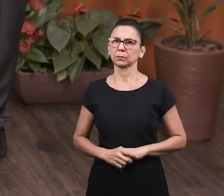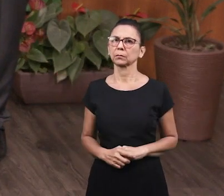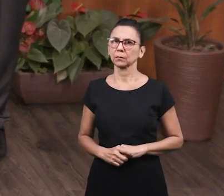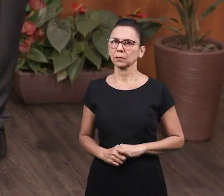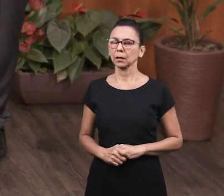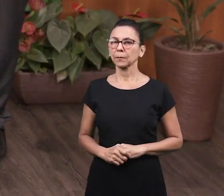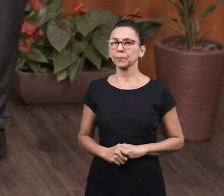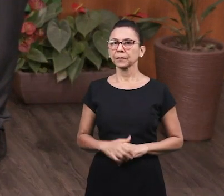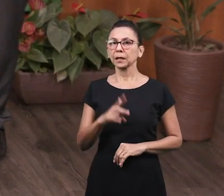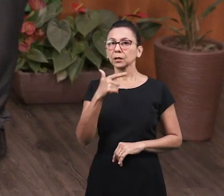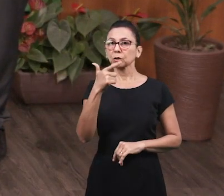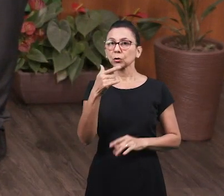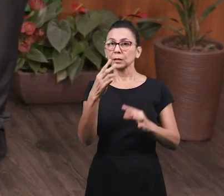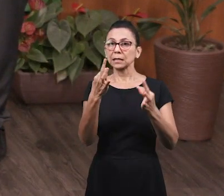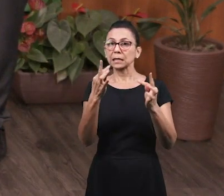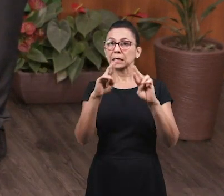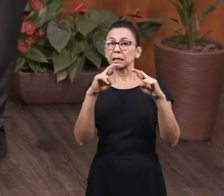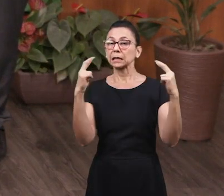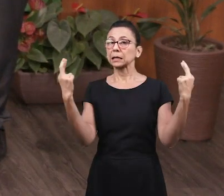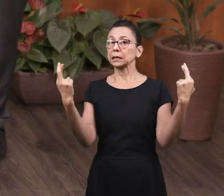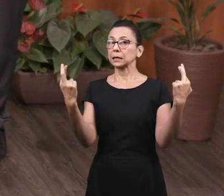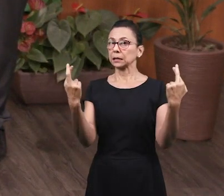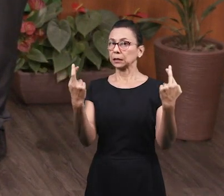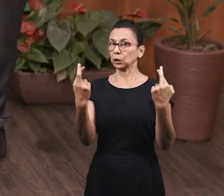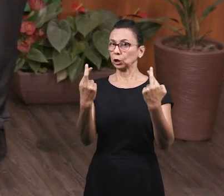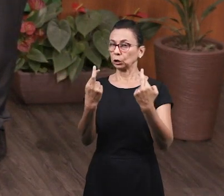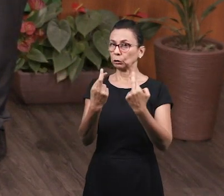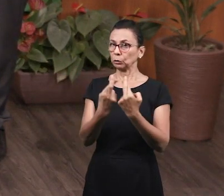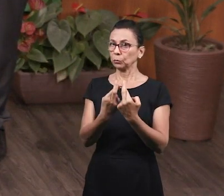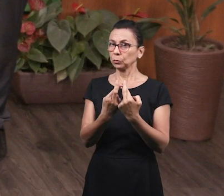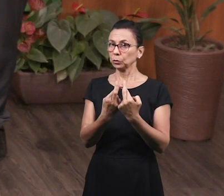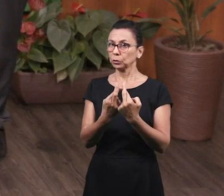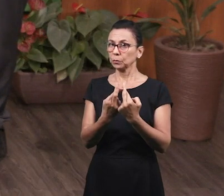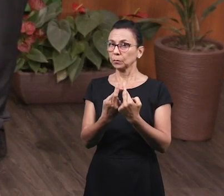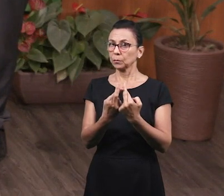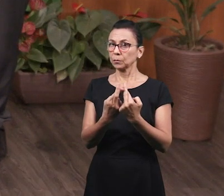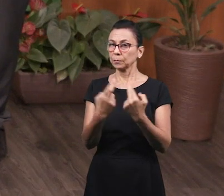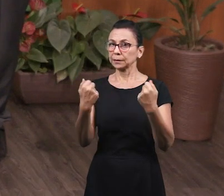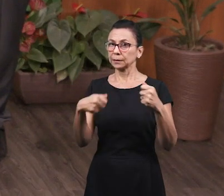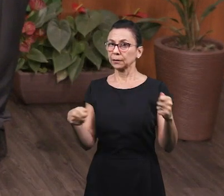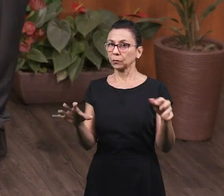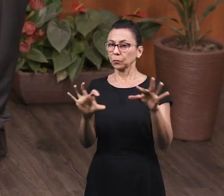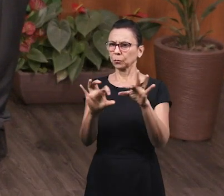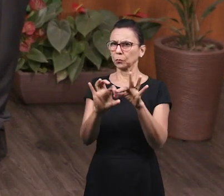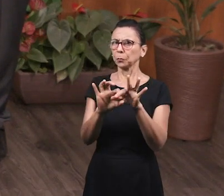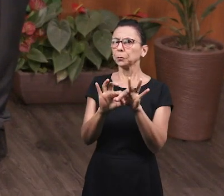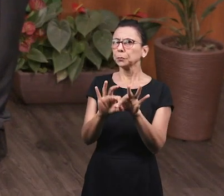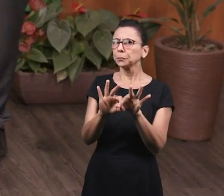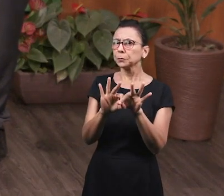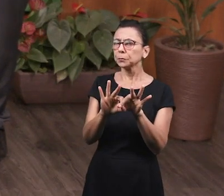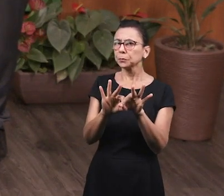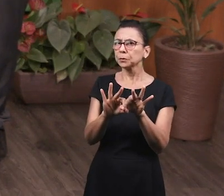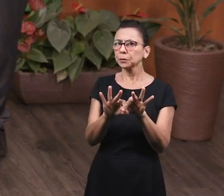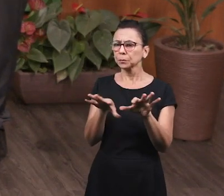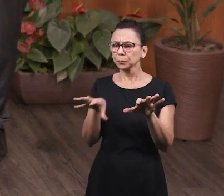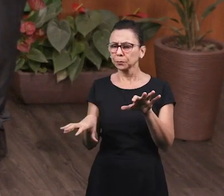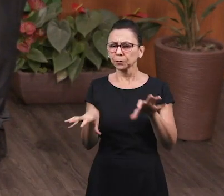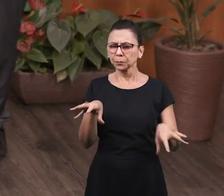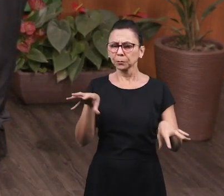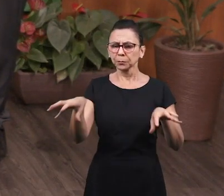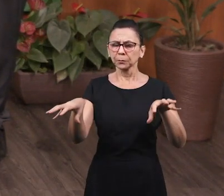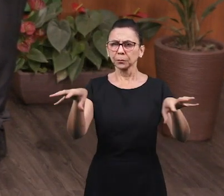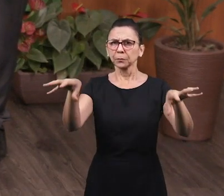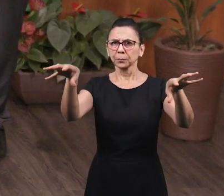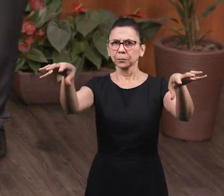que aucune des 12 tribus d'Israël était éloignée, mais ils allaient